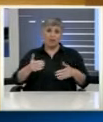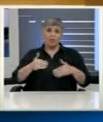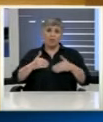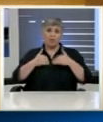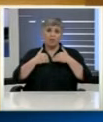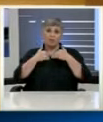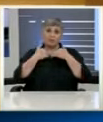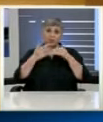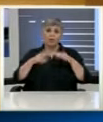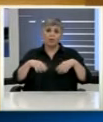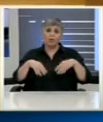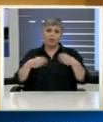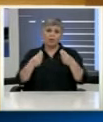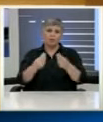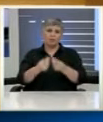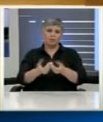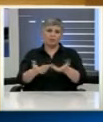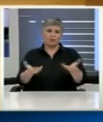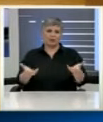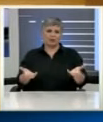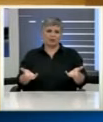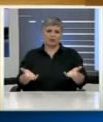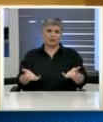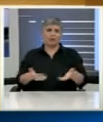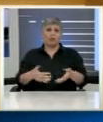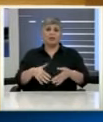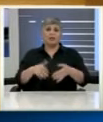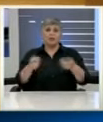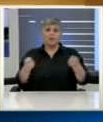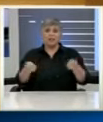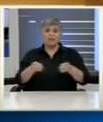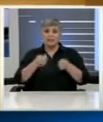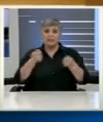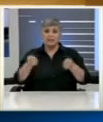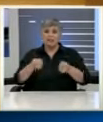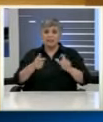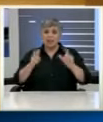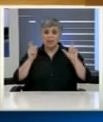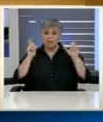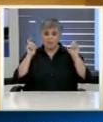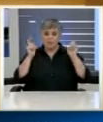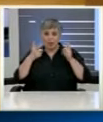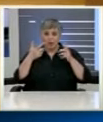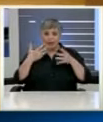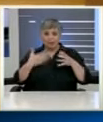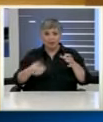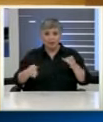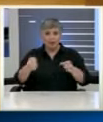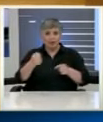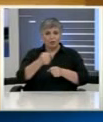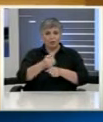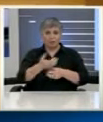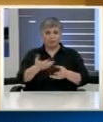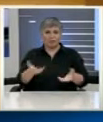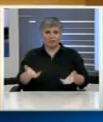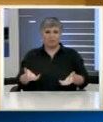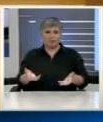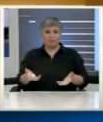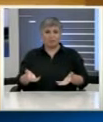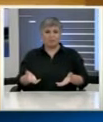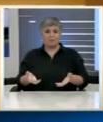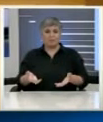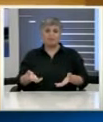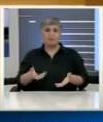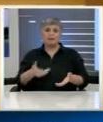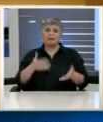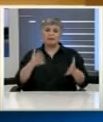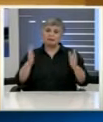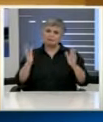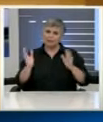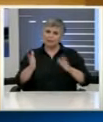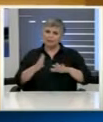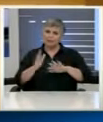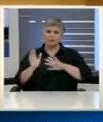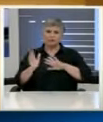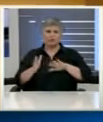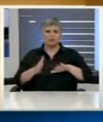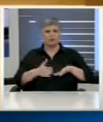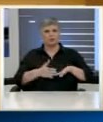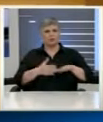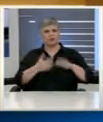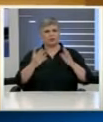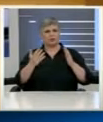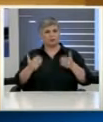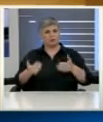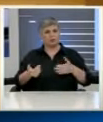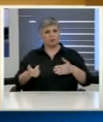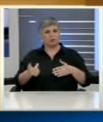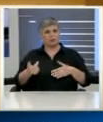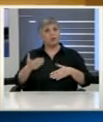εμπλέκεται αυτά δεν συμβαίνουν σε δημοκρατικές χώρες και εν πάση και εν πάση περιπτώσει να σας κάνω και